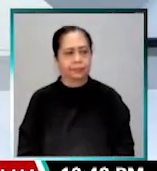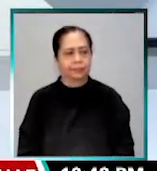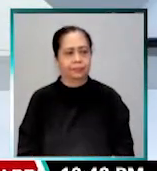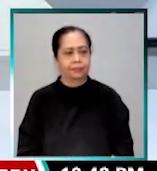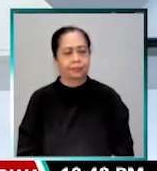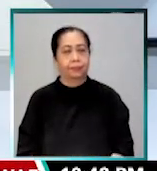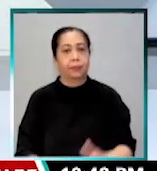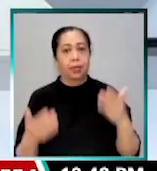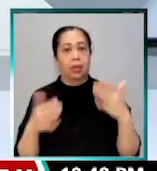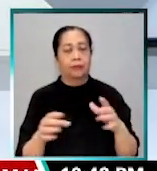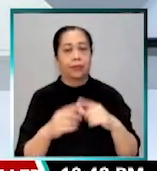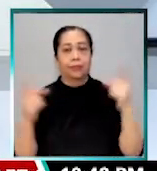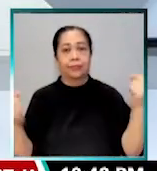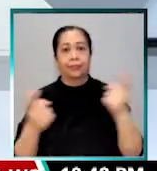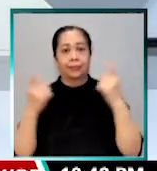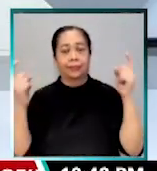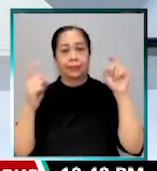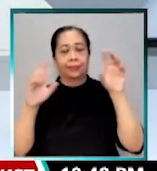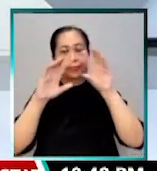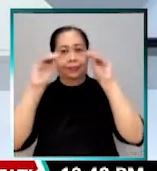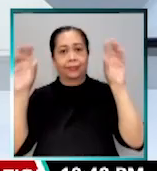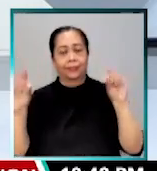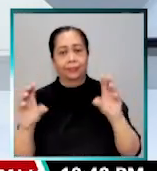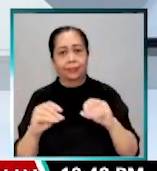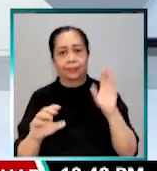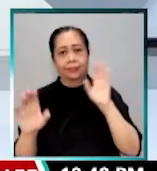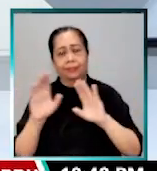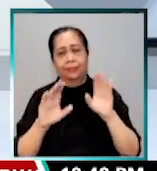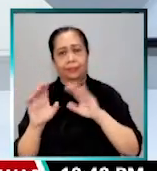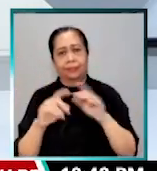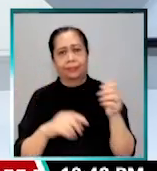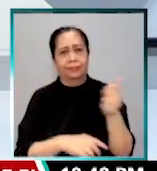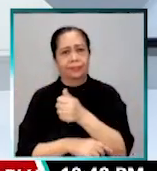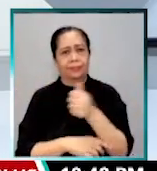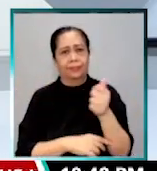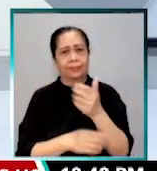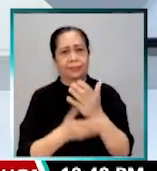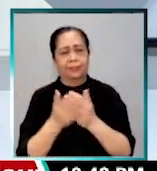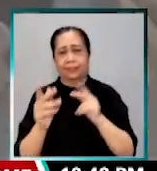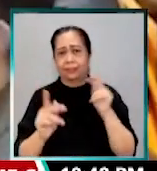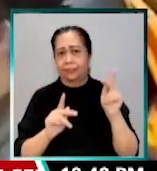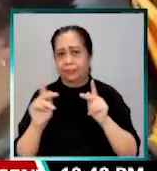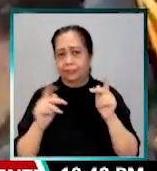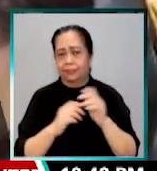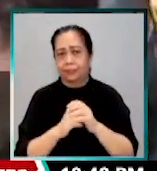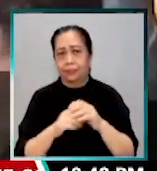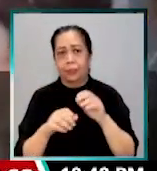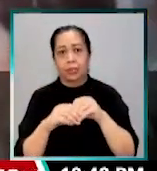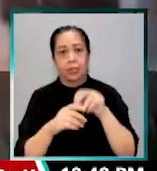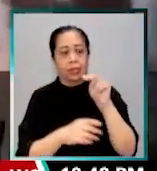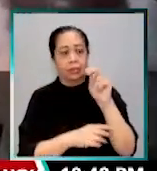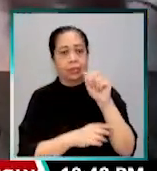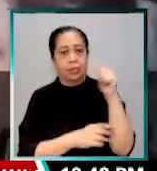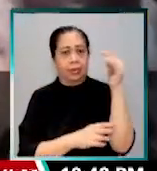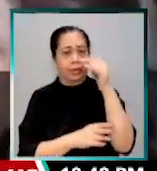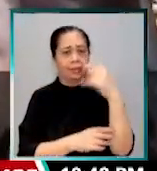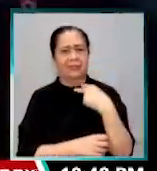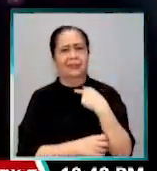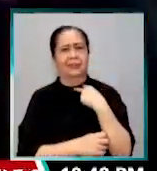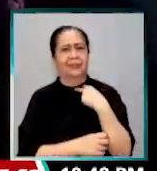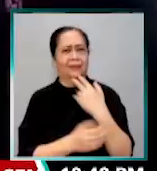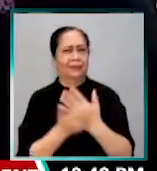Matapos magdiwang ng Pasko, kalbaryo naman ang pagbiyahe ng ilan nating kababayan. Sa NAIA Terminal 3, stranded ang ilang